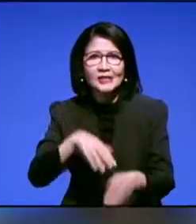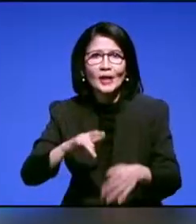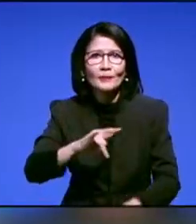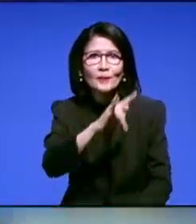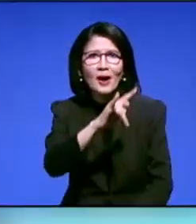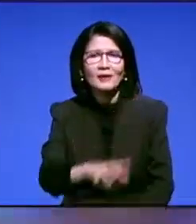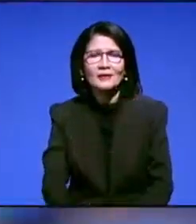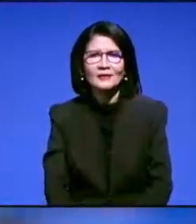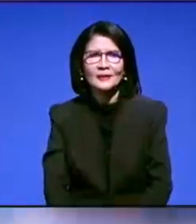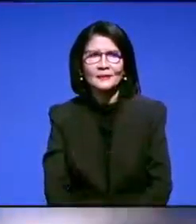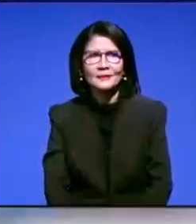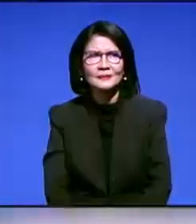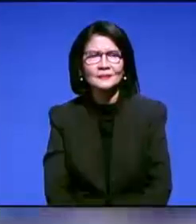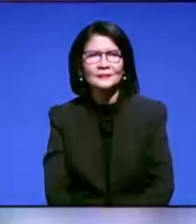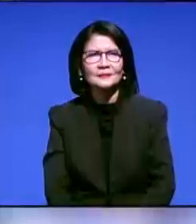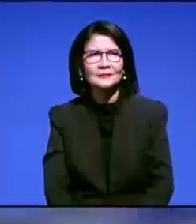ya.